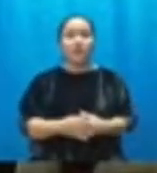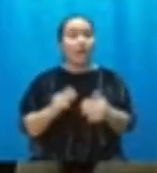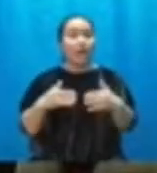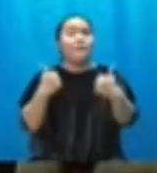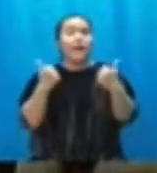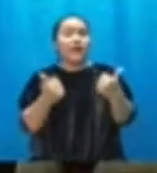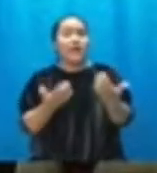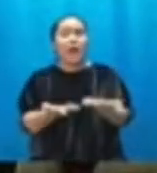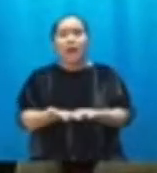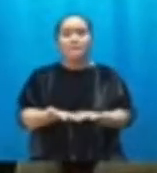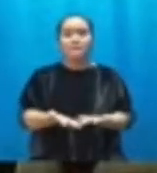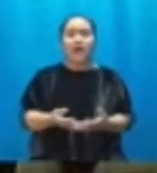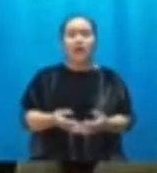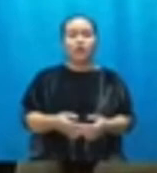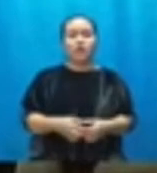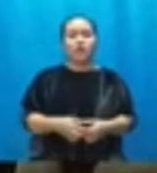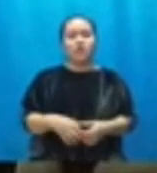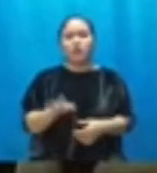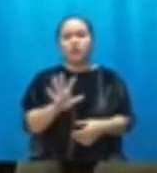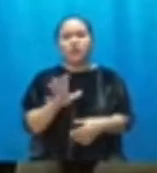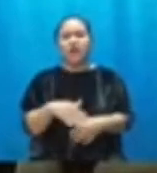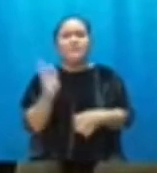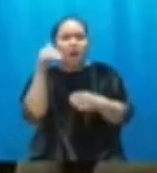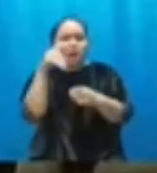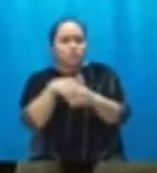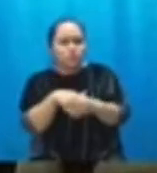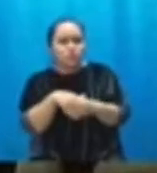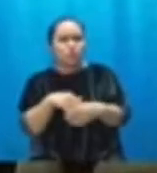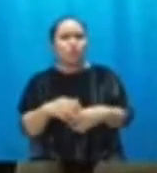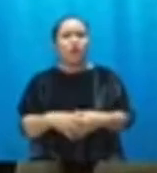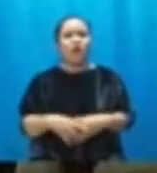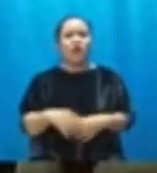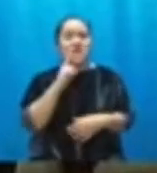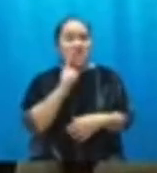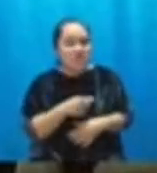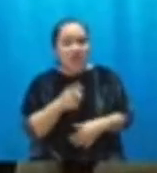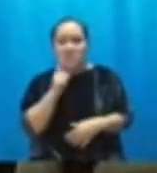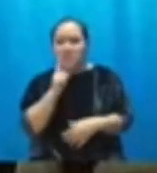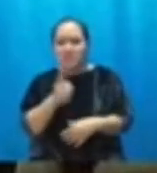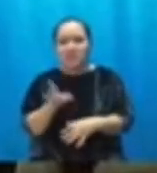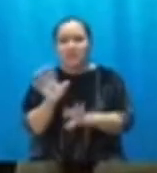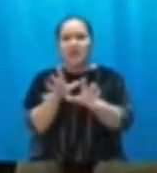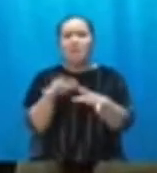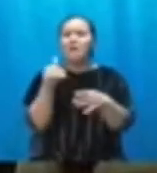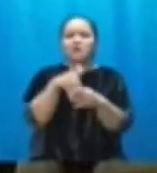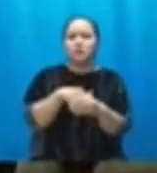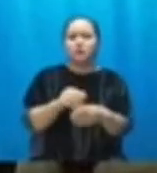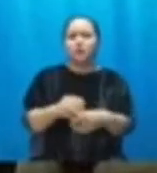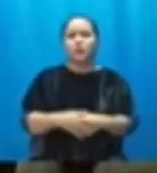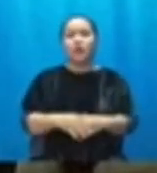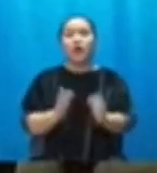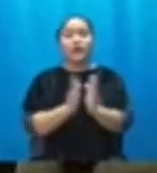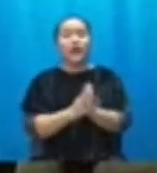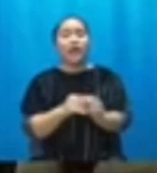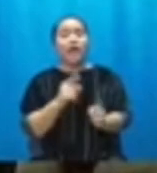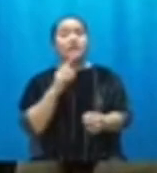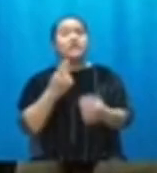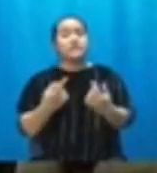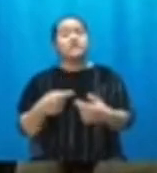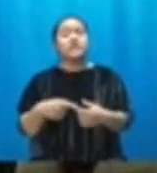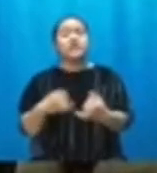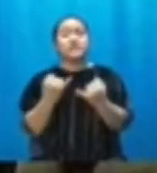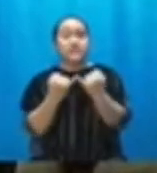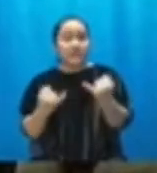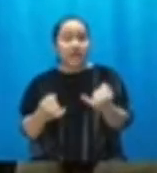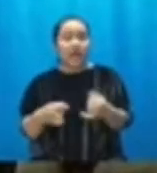apapun nasihat apapun teguran apa pun sudah tidak bisa lagi masuk dan seringkali setelah marahnya reda lalu